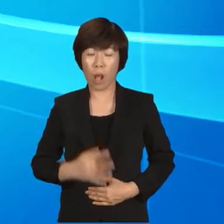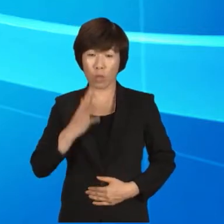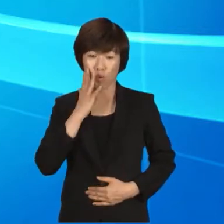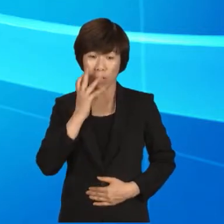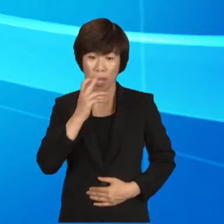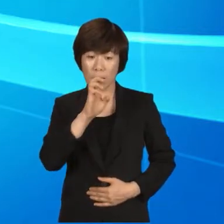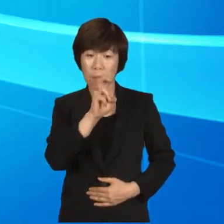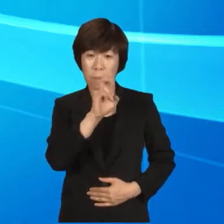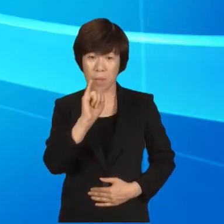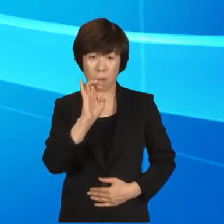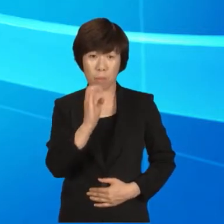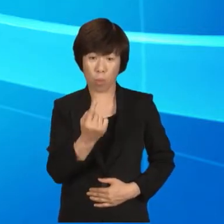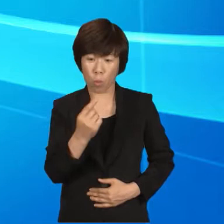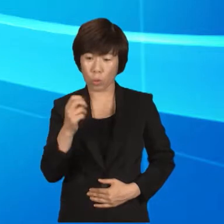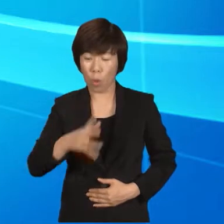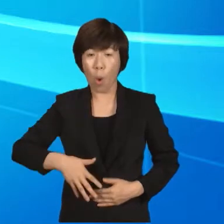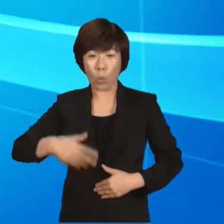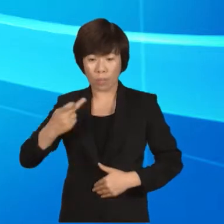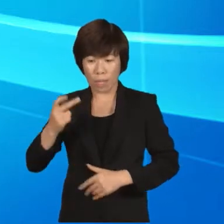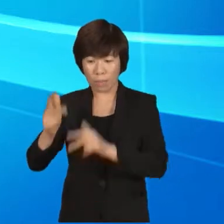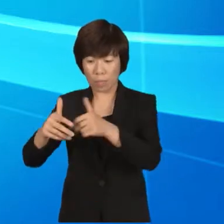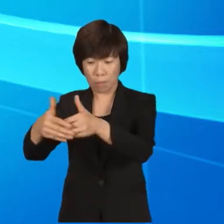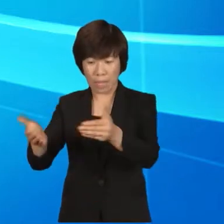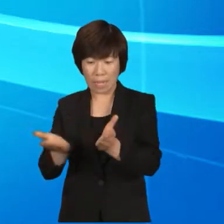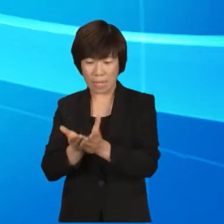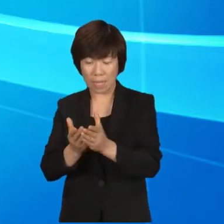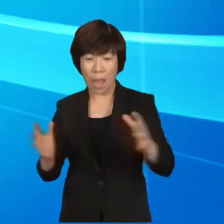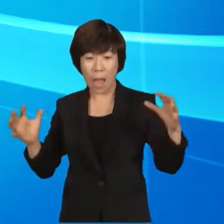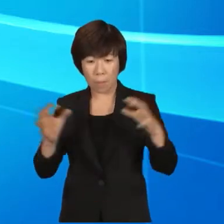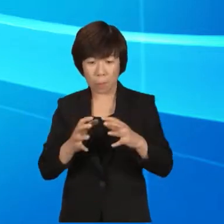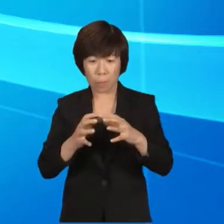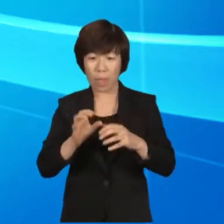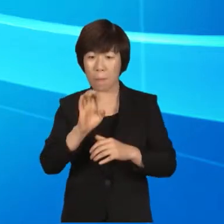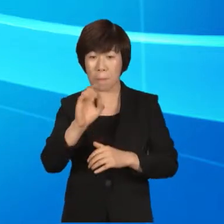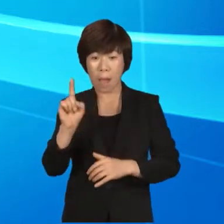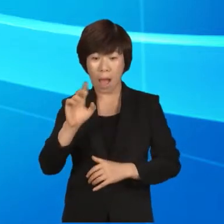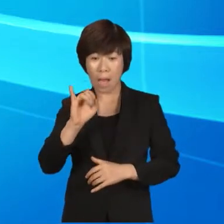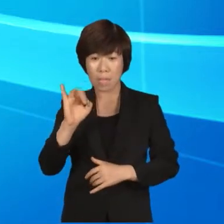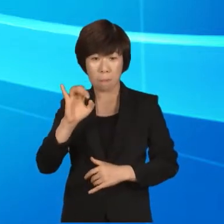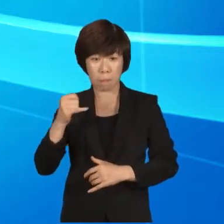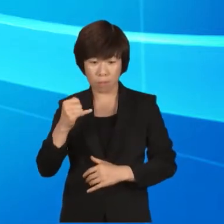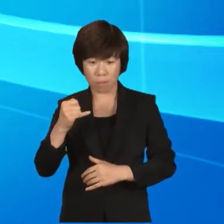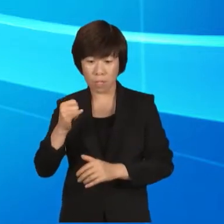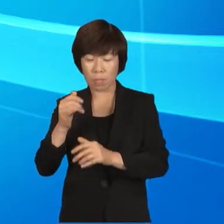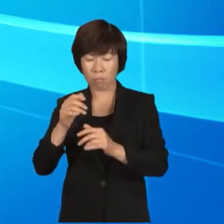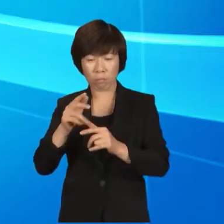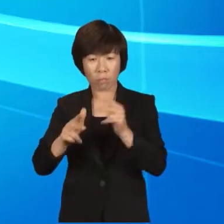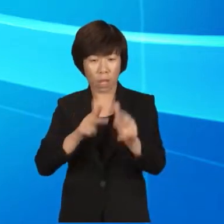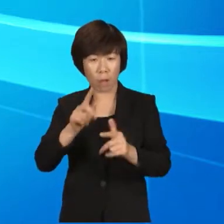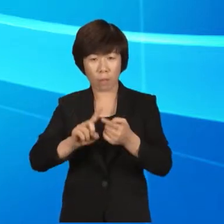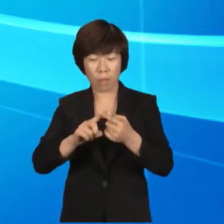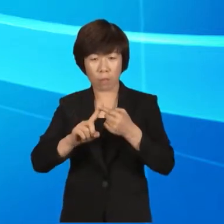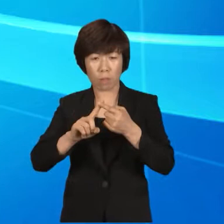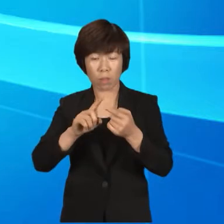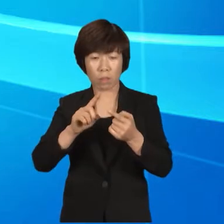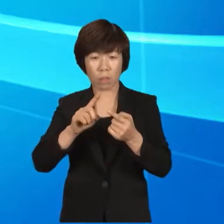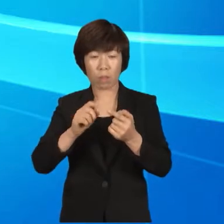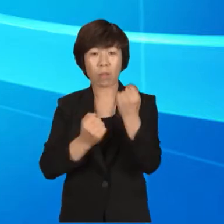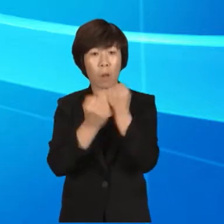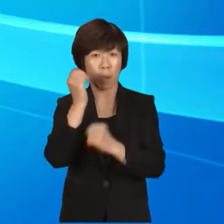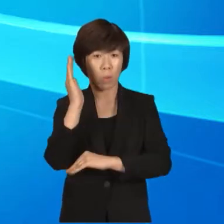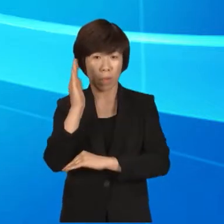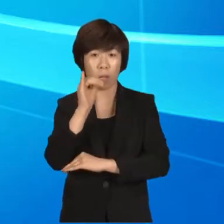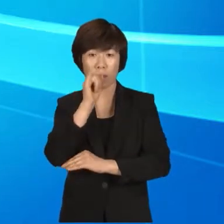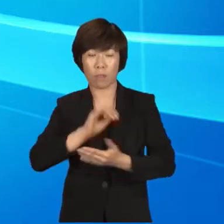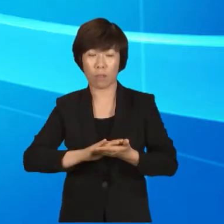울산 미포와 온산 국가산단 통합 파이프렉 구축 사업 수요조사 설명회가 지난 7월 23일 울산시청에서